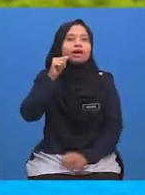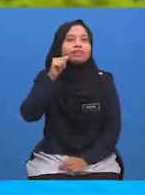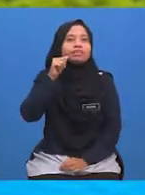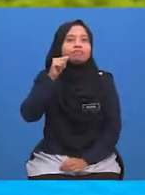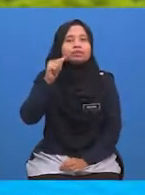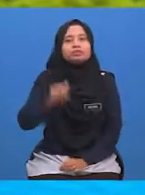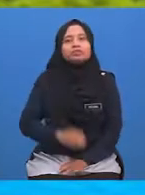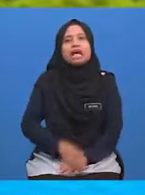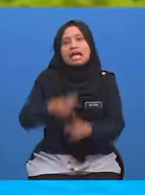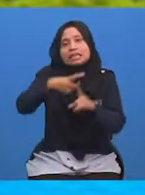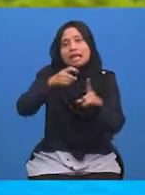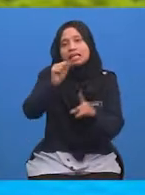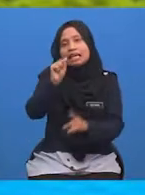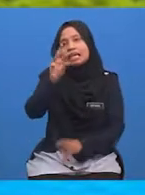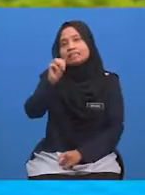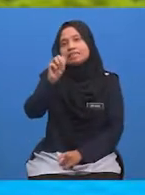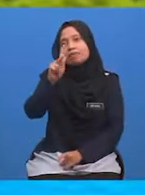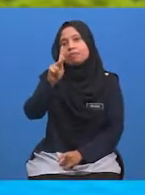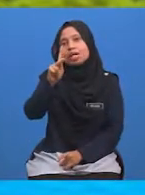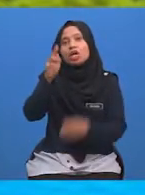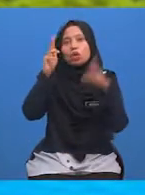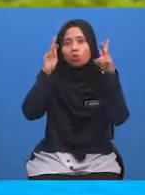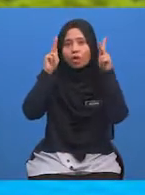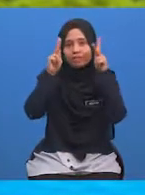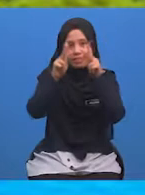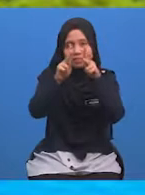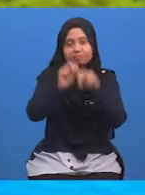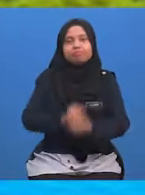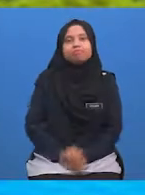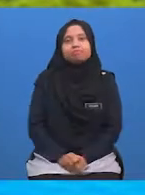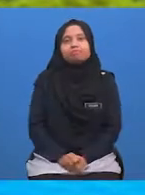Semaun dari SMK Sultan Abu Bakar Kuantan.